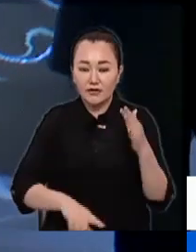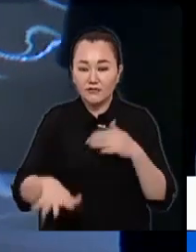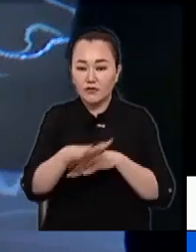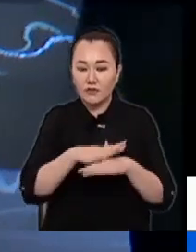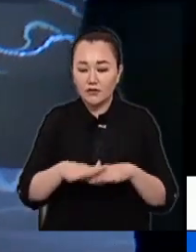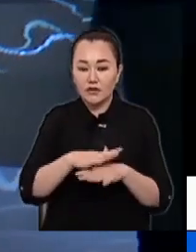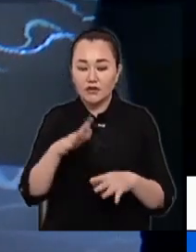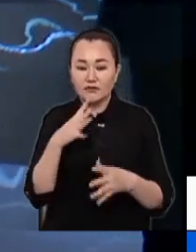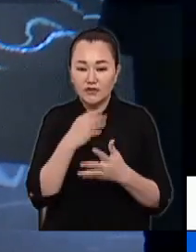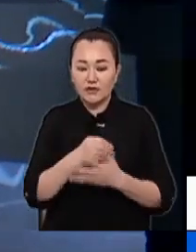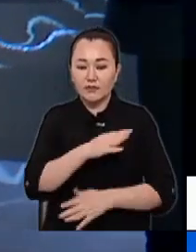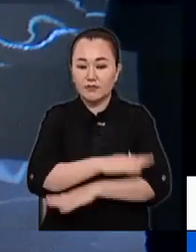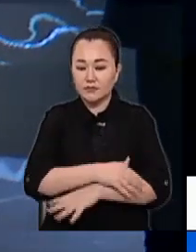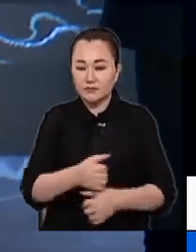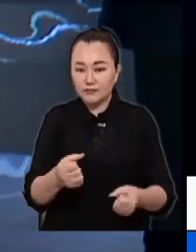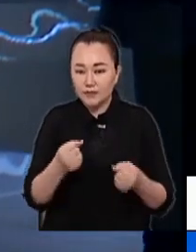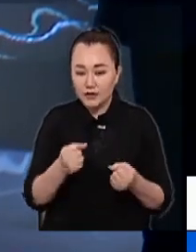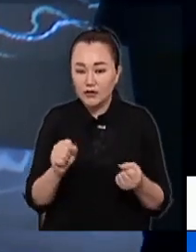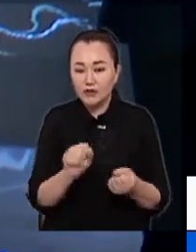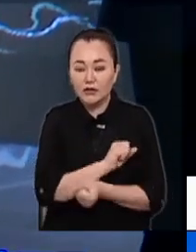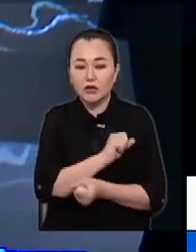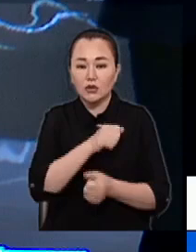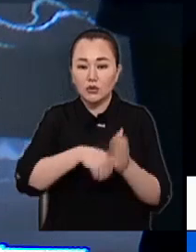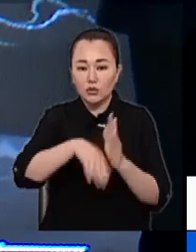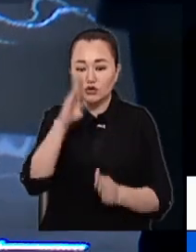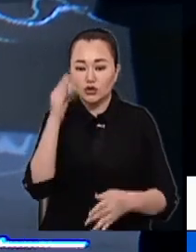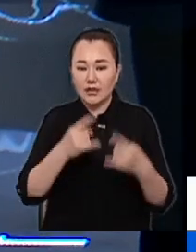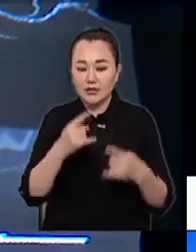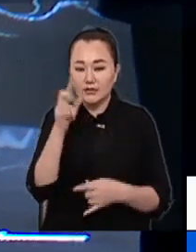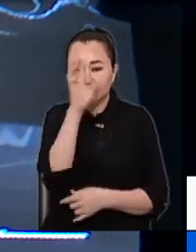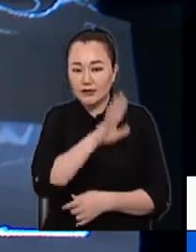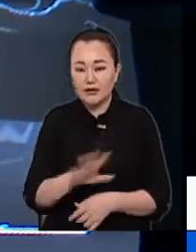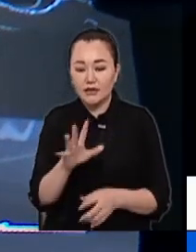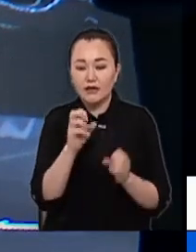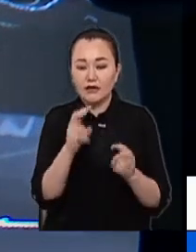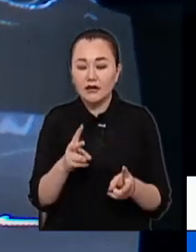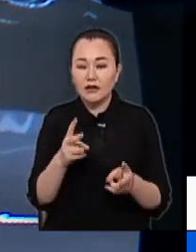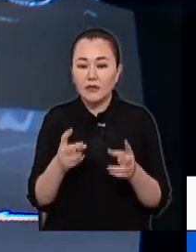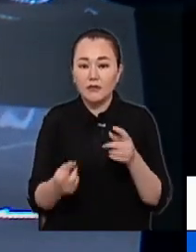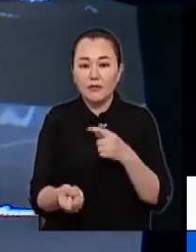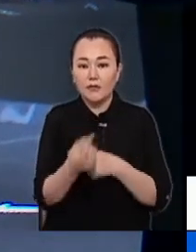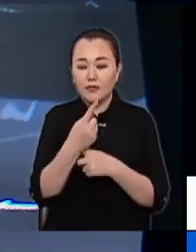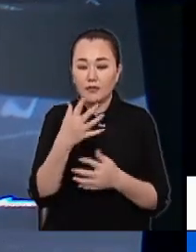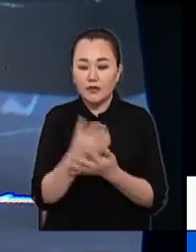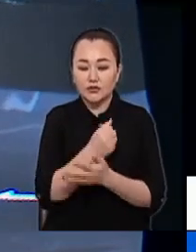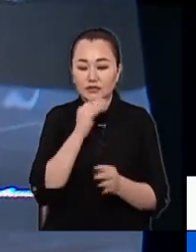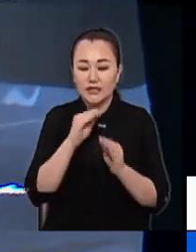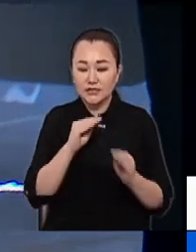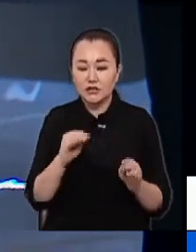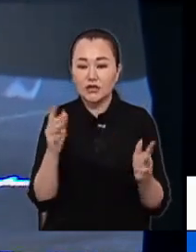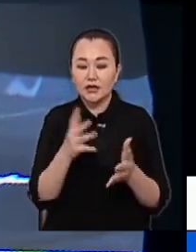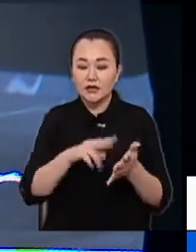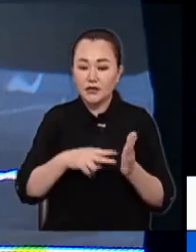и не сдает свои позиции в рейтинге лучших телеканалов страны. О том, как зародилась идея его создания и